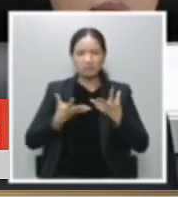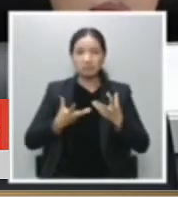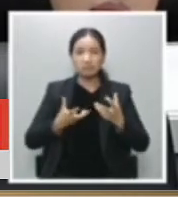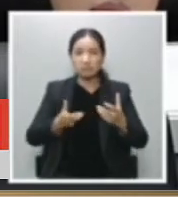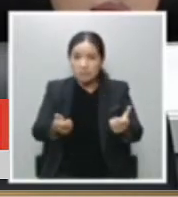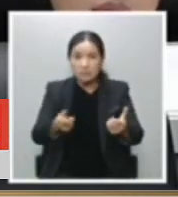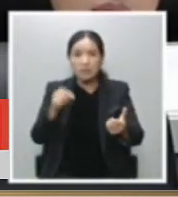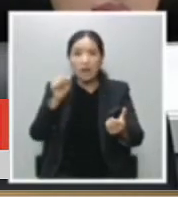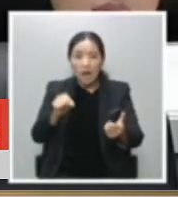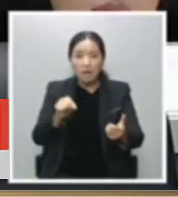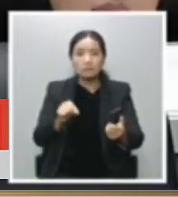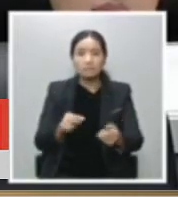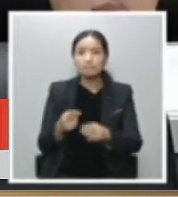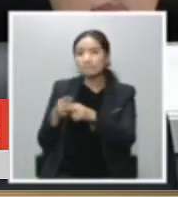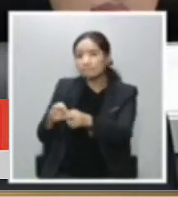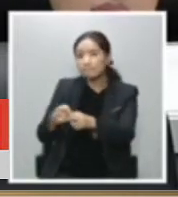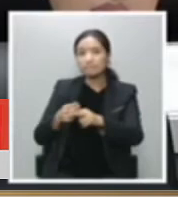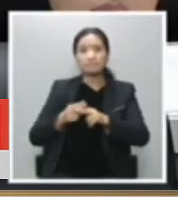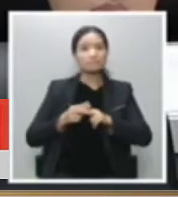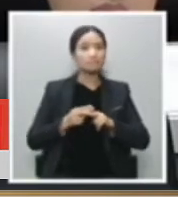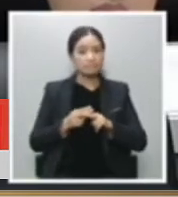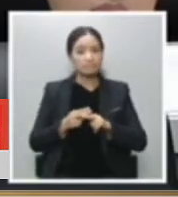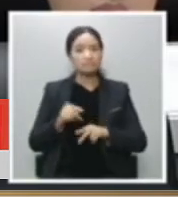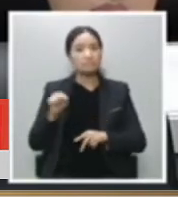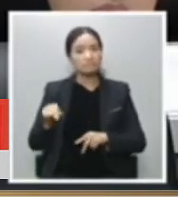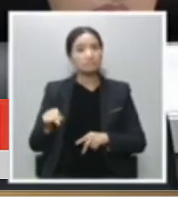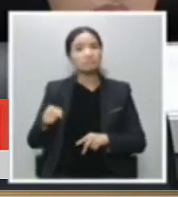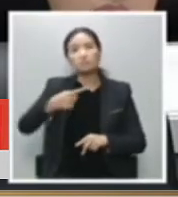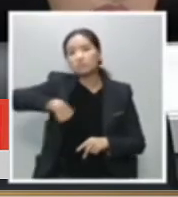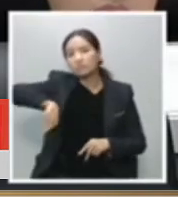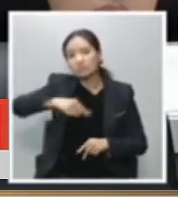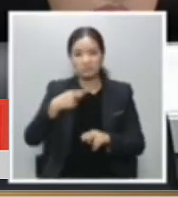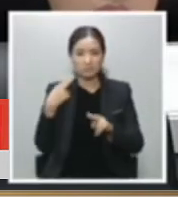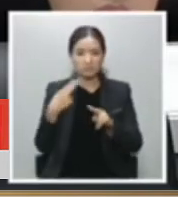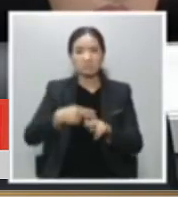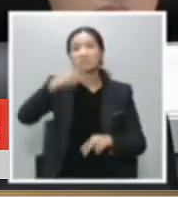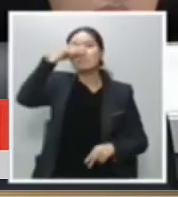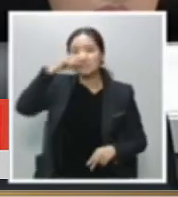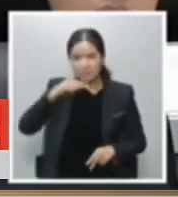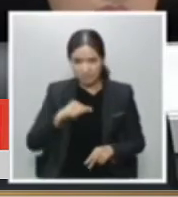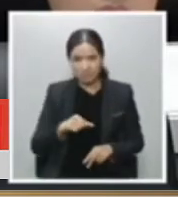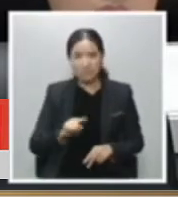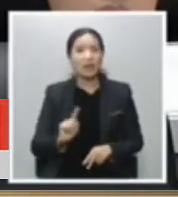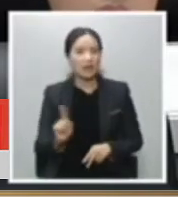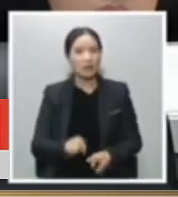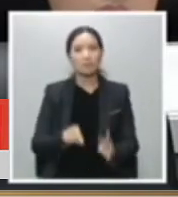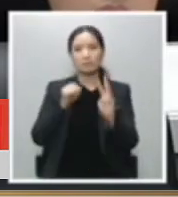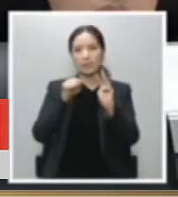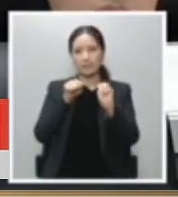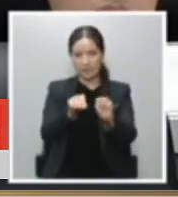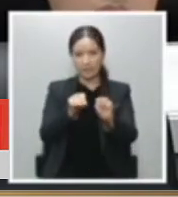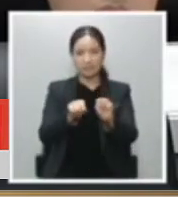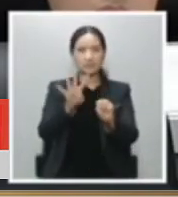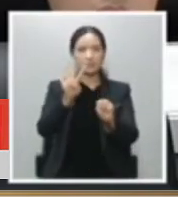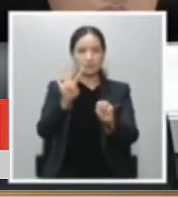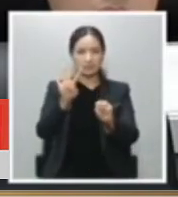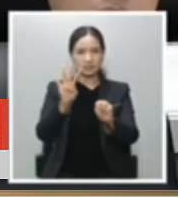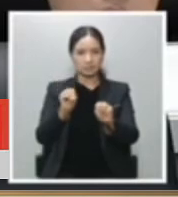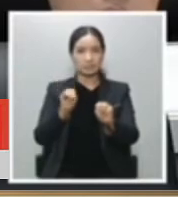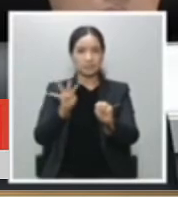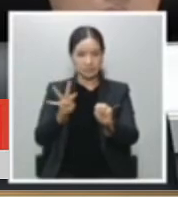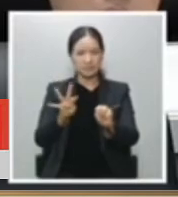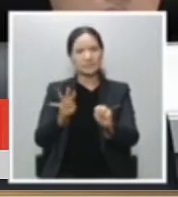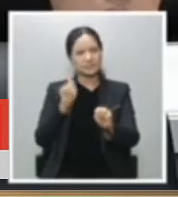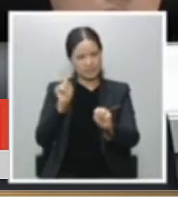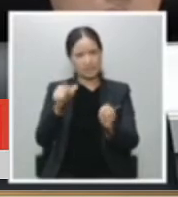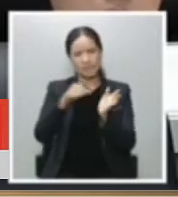กันเองเผ่าพันธุ์เดียวกันที่ชื่อว่าไทยนี่แหละค่ะ คือมาตรา44ควรหายไปจ